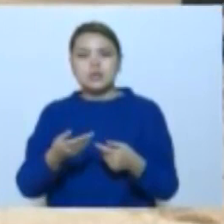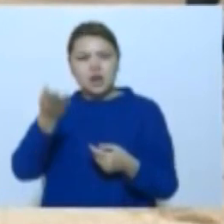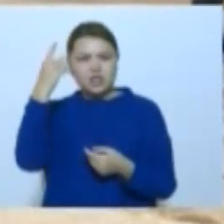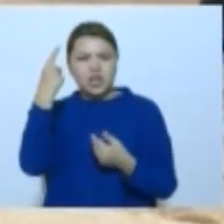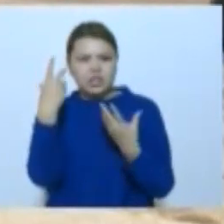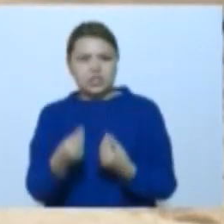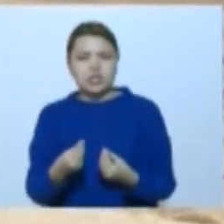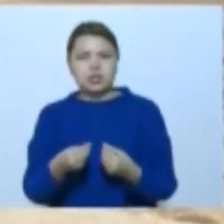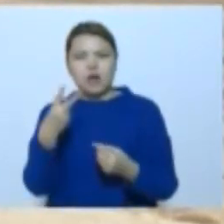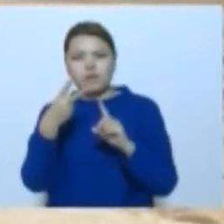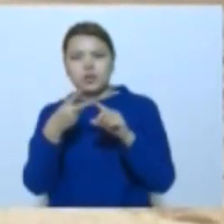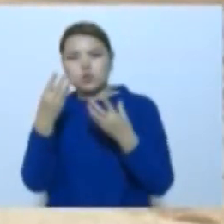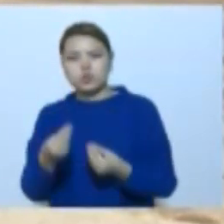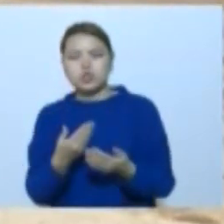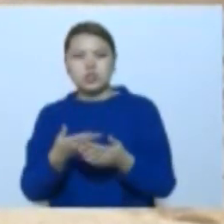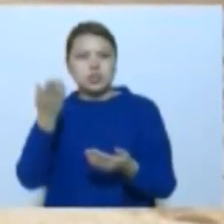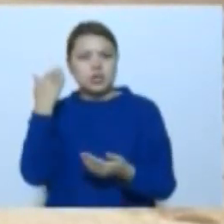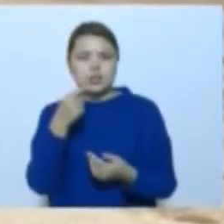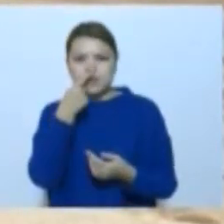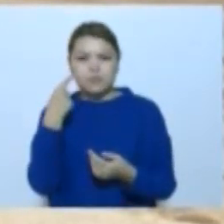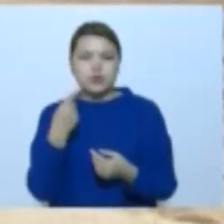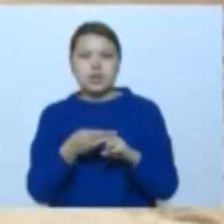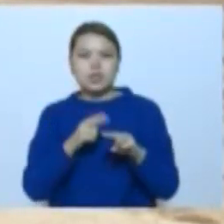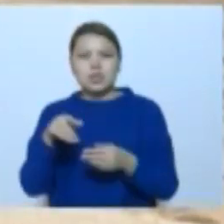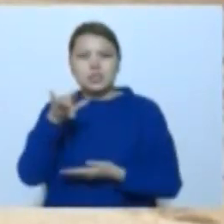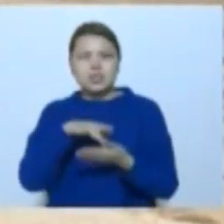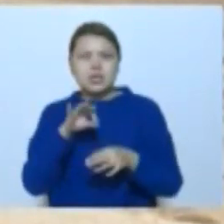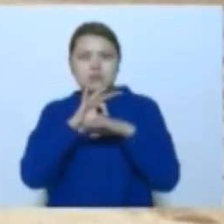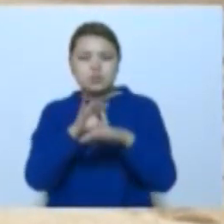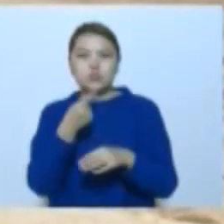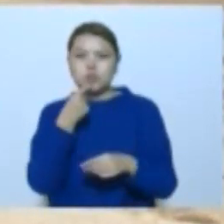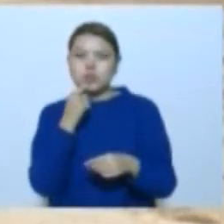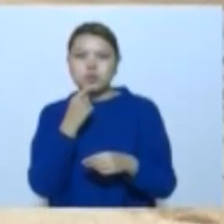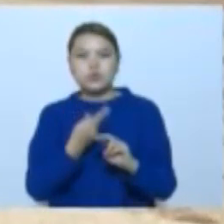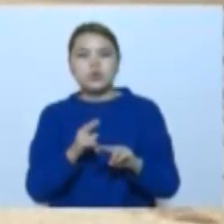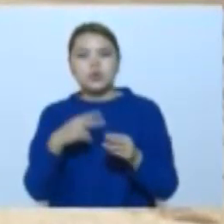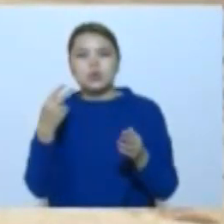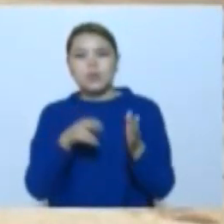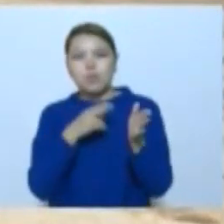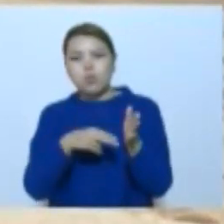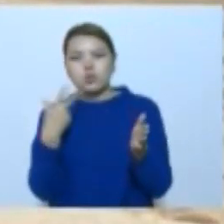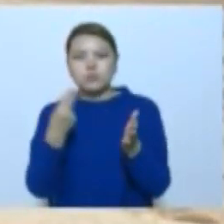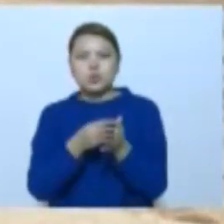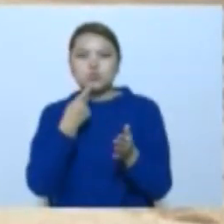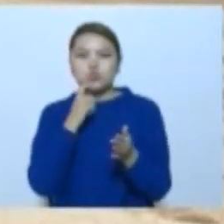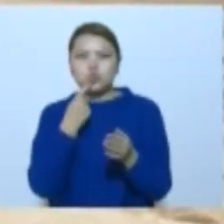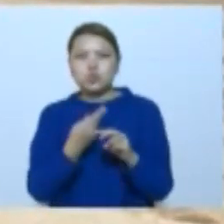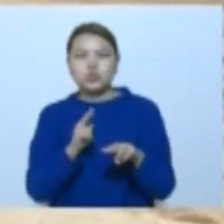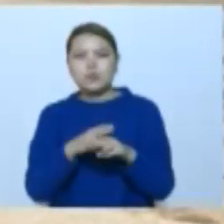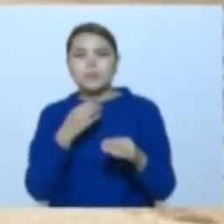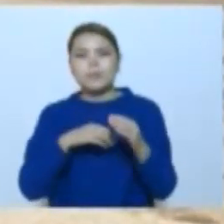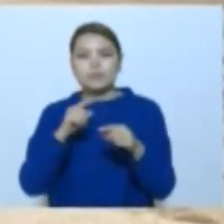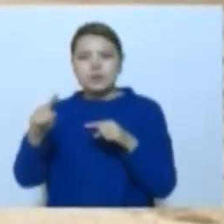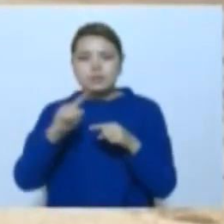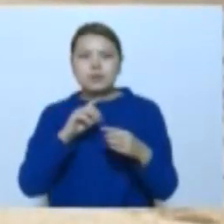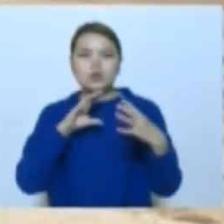на второй уже Нет честно говоря в последнее время в центр стало сложно попасть на поз билеты тоже не найти мата